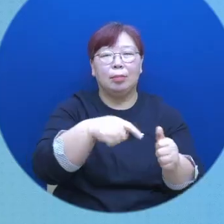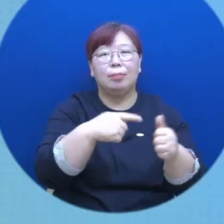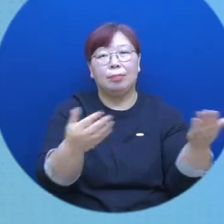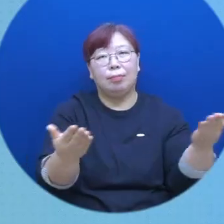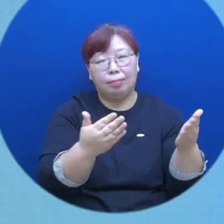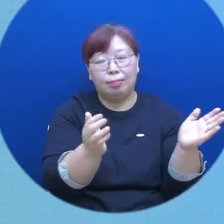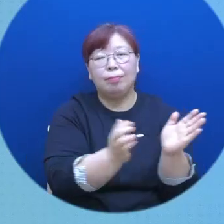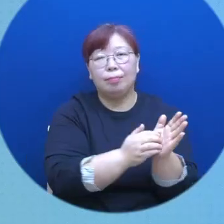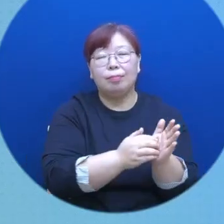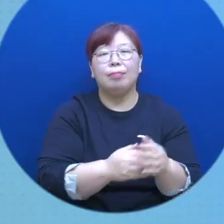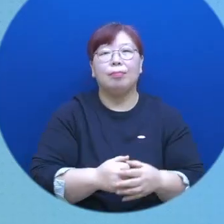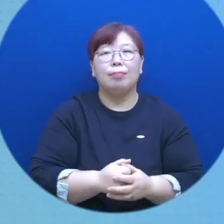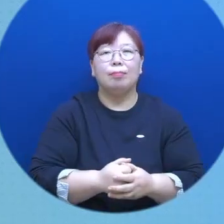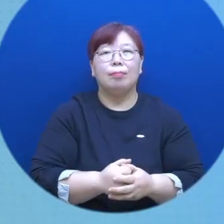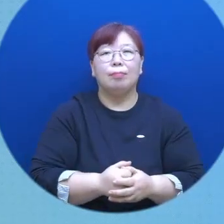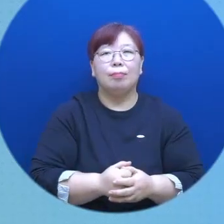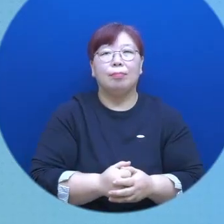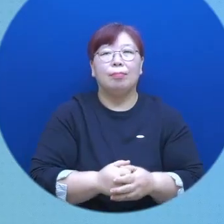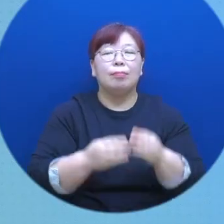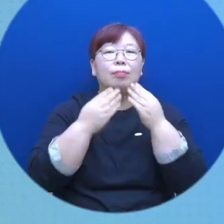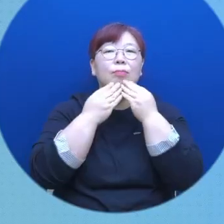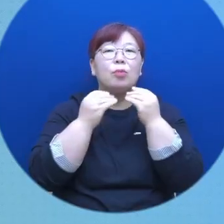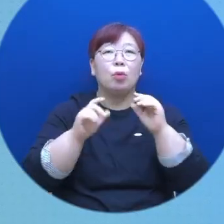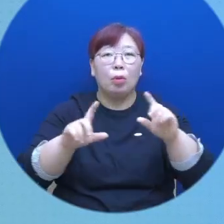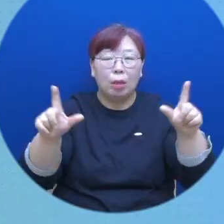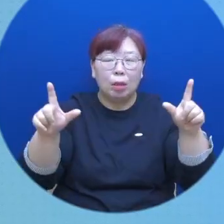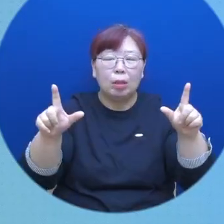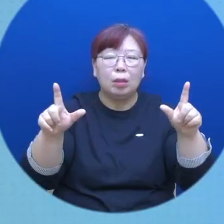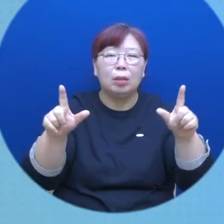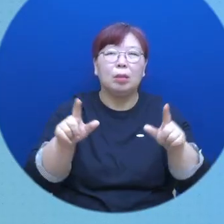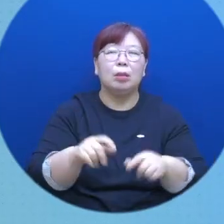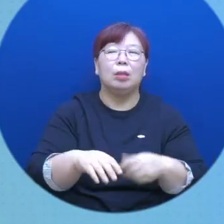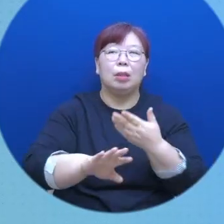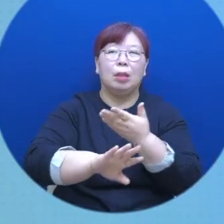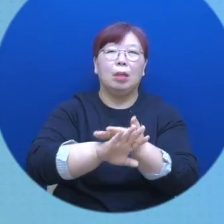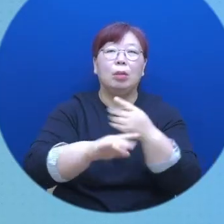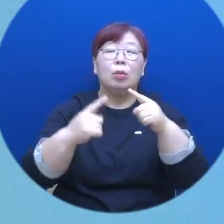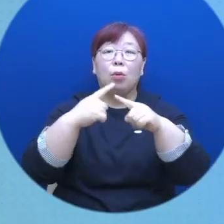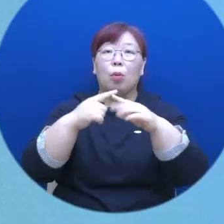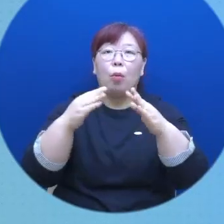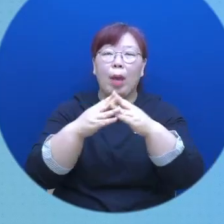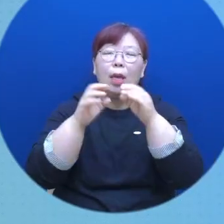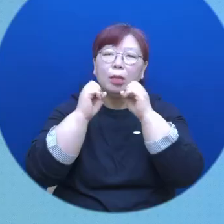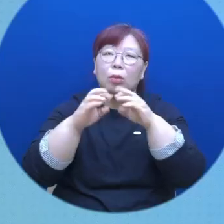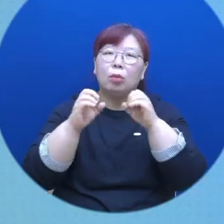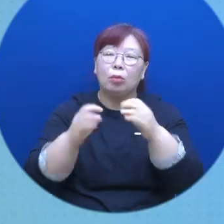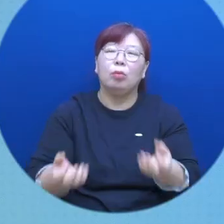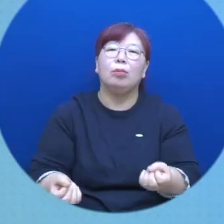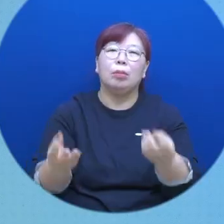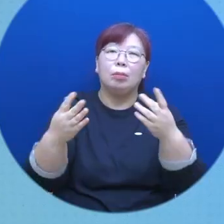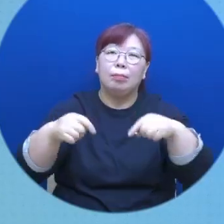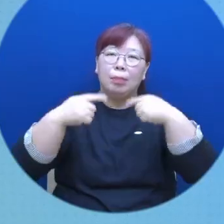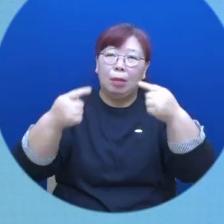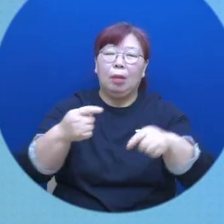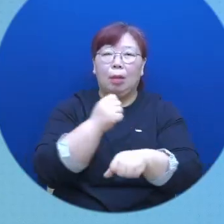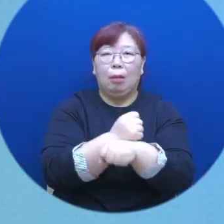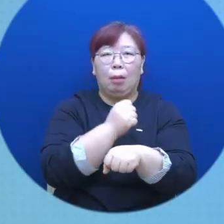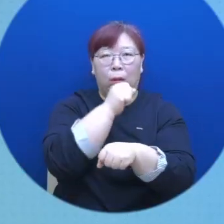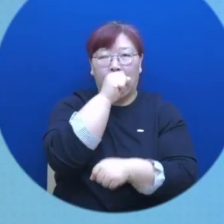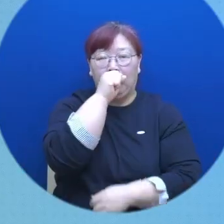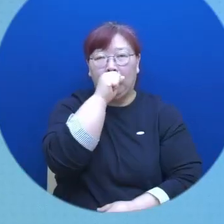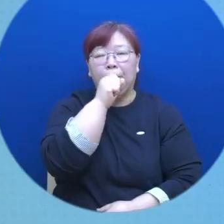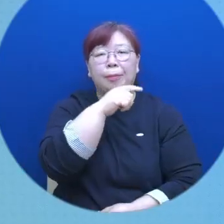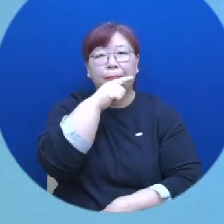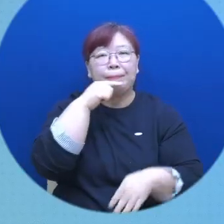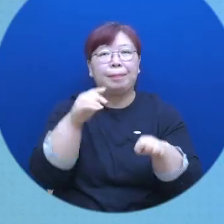했습니다. 토요일은 한 교회의 전도 집회에 참여하게 됐고, 주일은 우리 대만